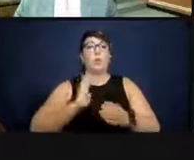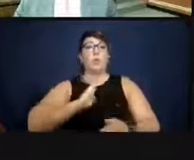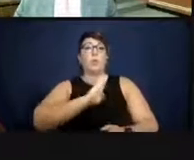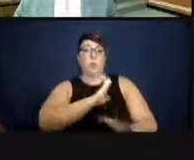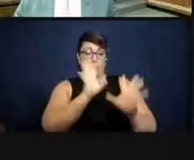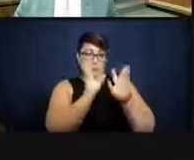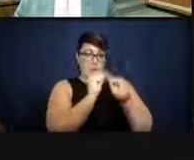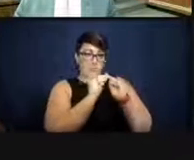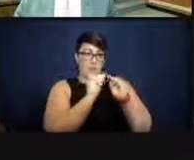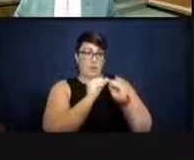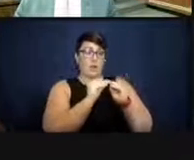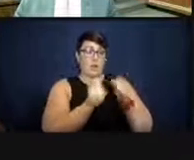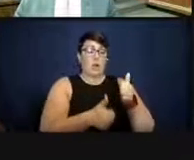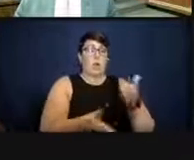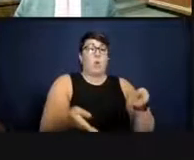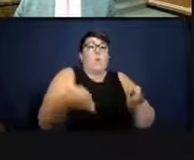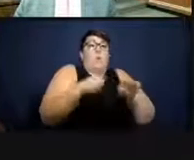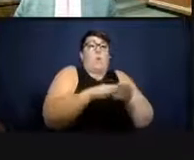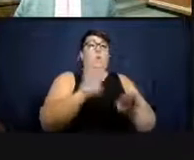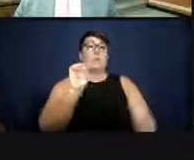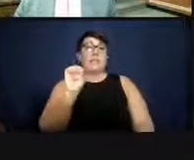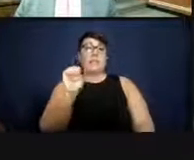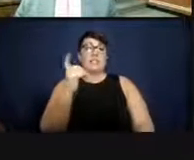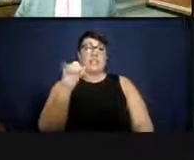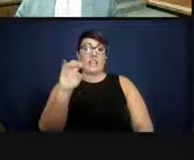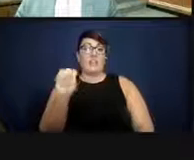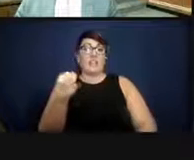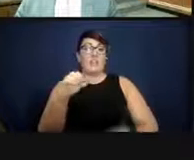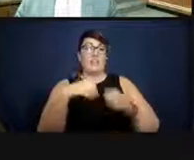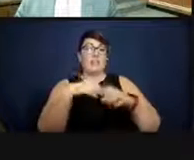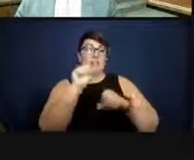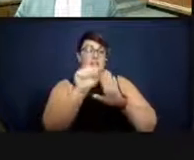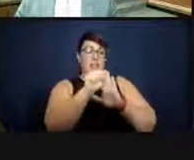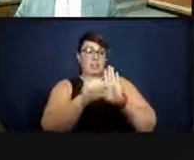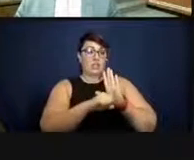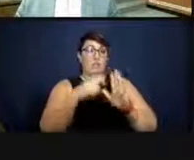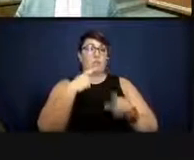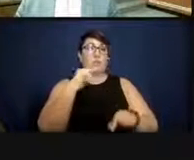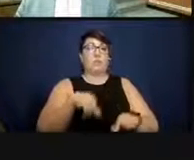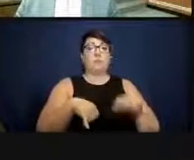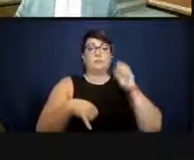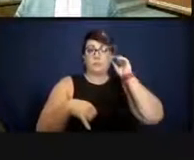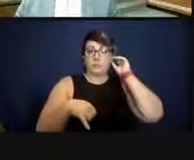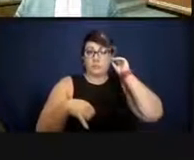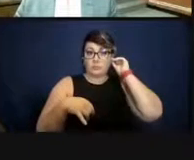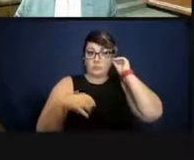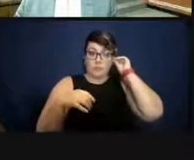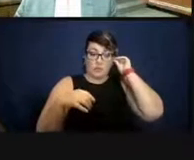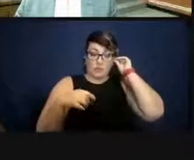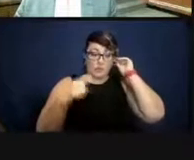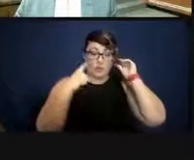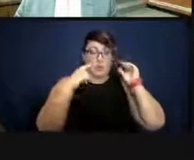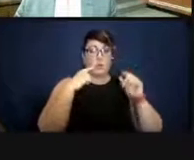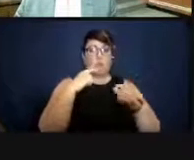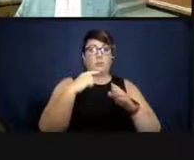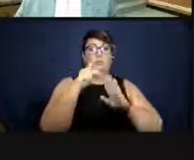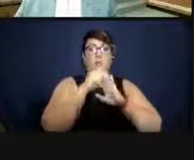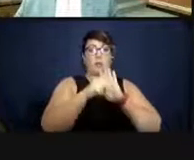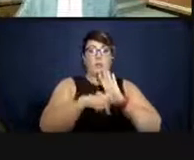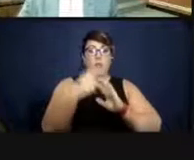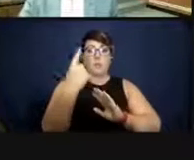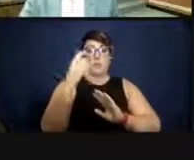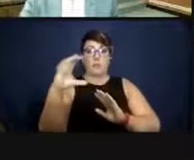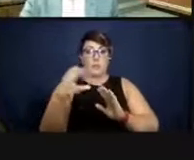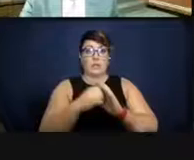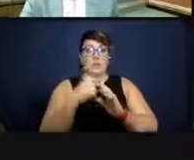إذن إننا قد اختتمنا الجلسة التنفيذية وفقاً